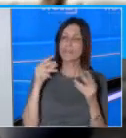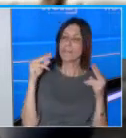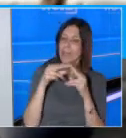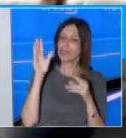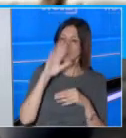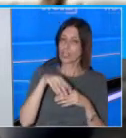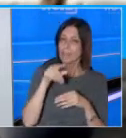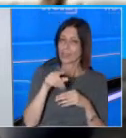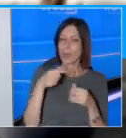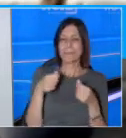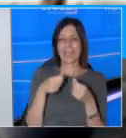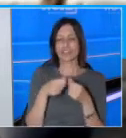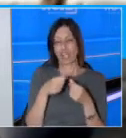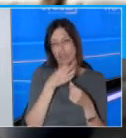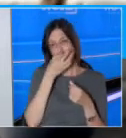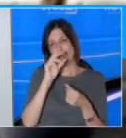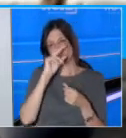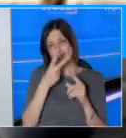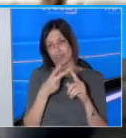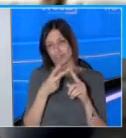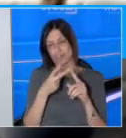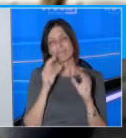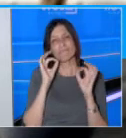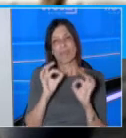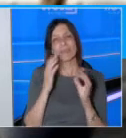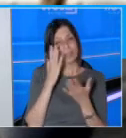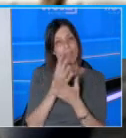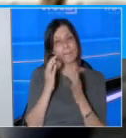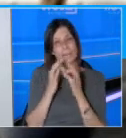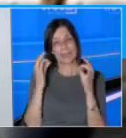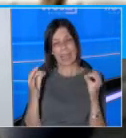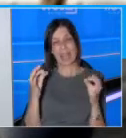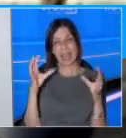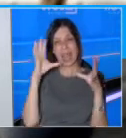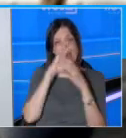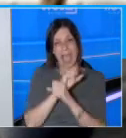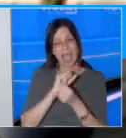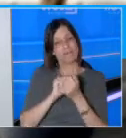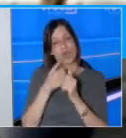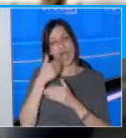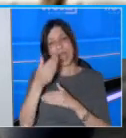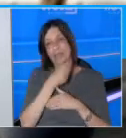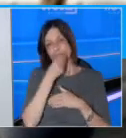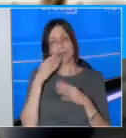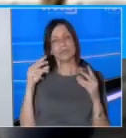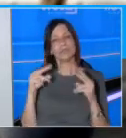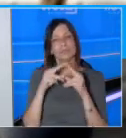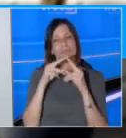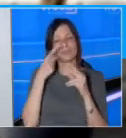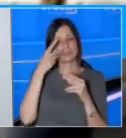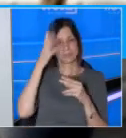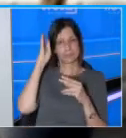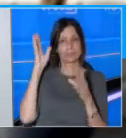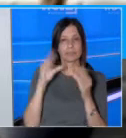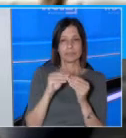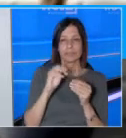לגבי השאלה השנייה שלך, אז למען האמת זה כבר מתחיל לקרות, הערב או אחר הצהריים נפגשו יאיר לפיד ומרב מיכאל יושבת